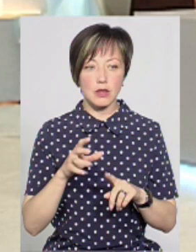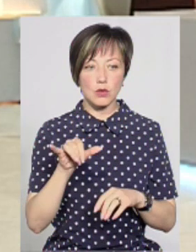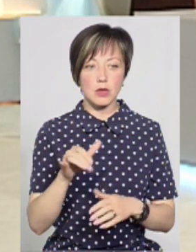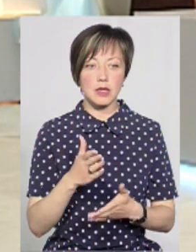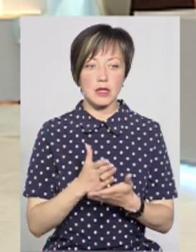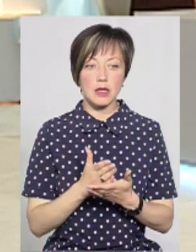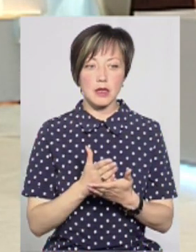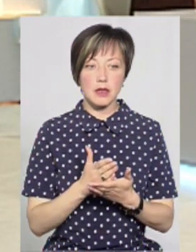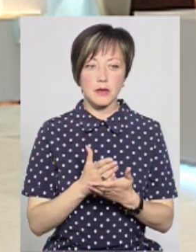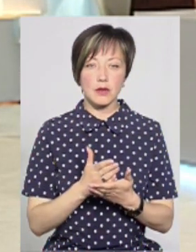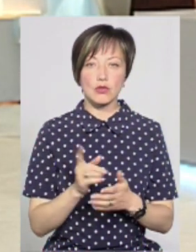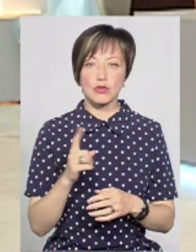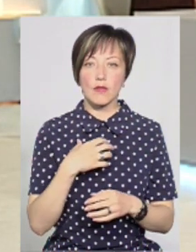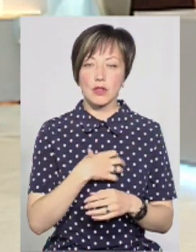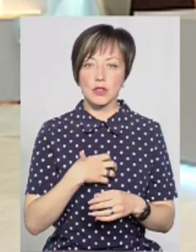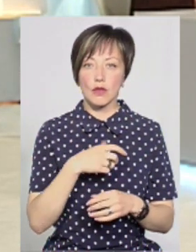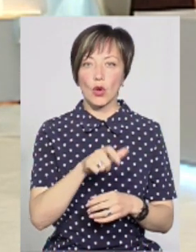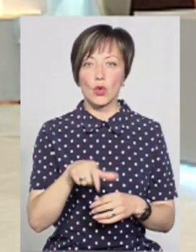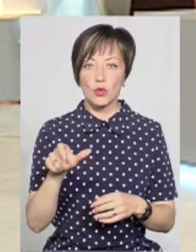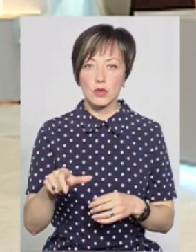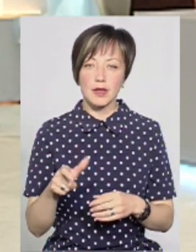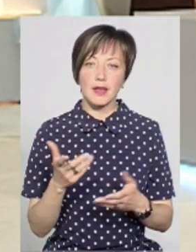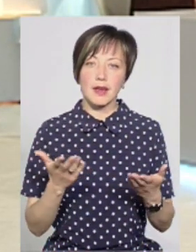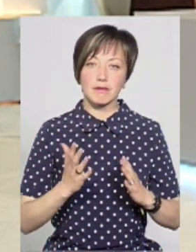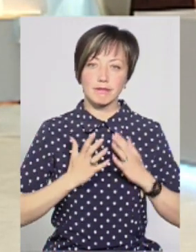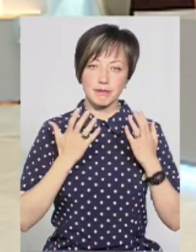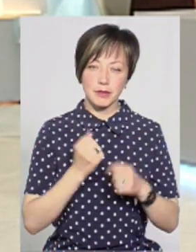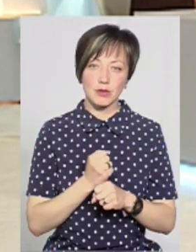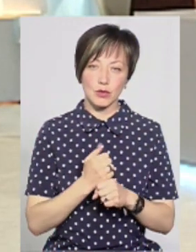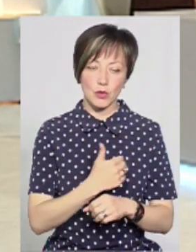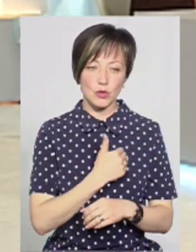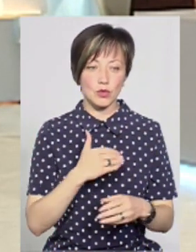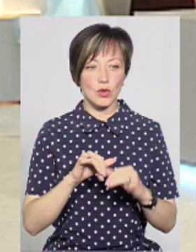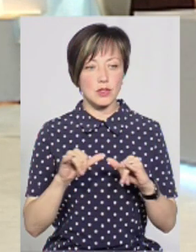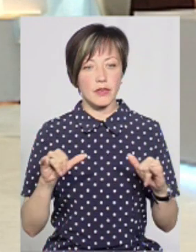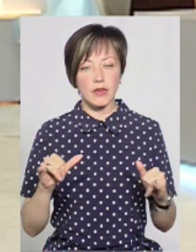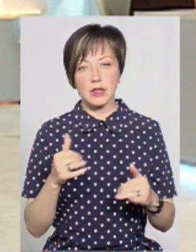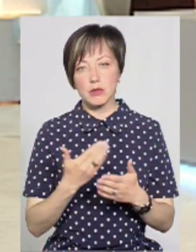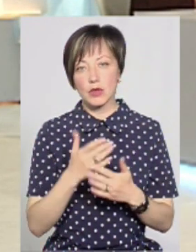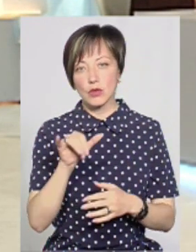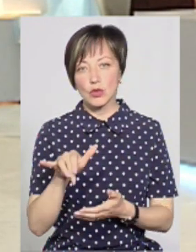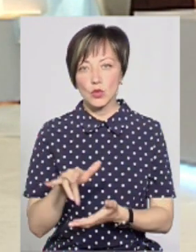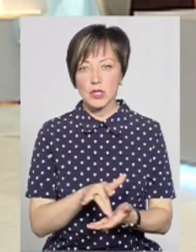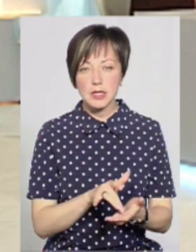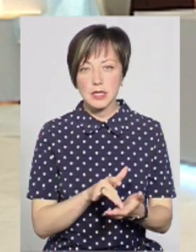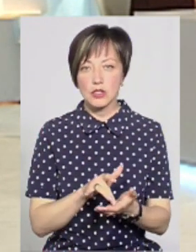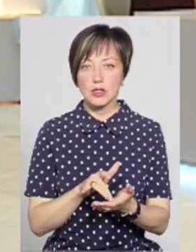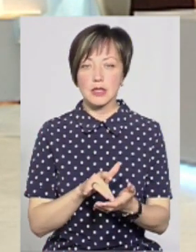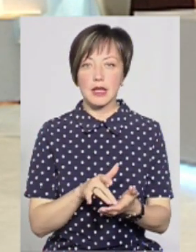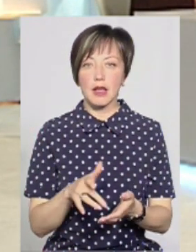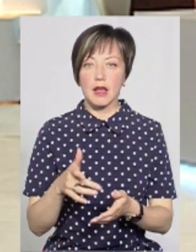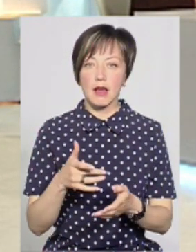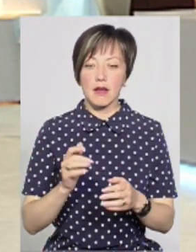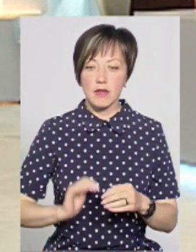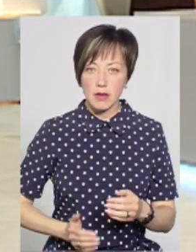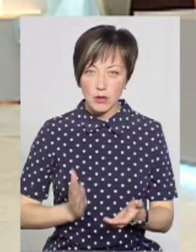є, що саме важливіше, люди, в яких горять очі, і вони справді хочуть розвивати. В них там працюють туристичні